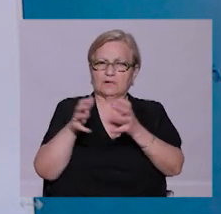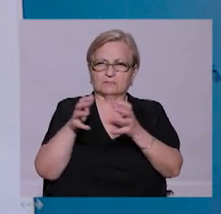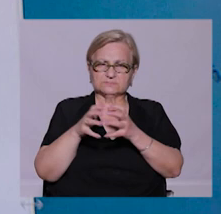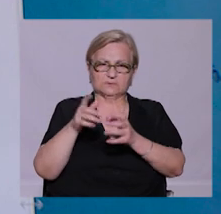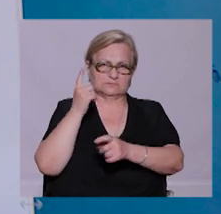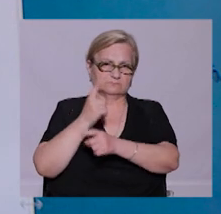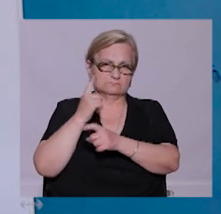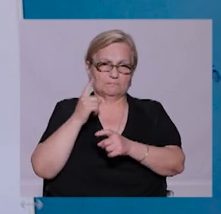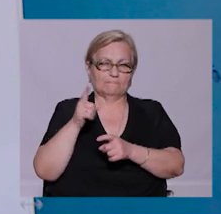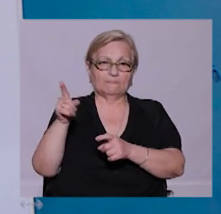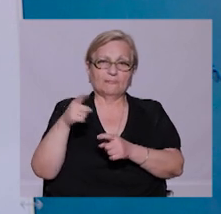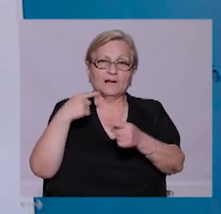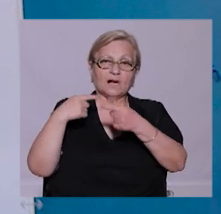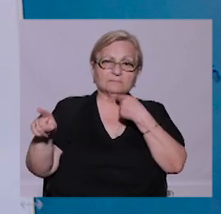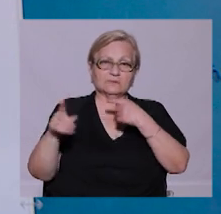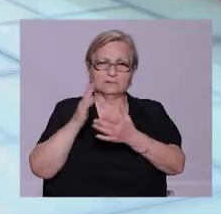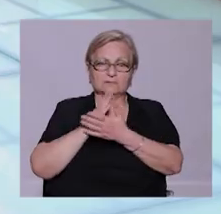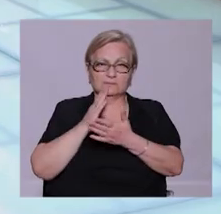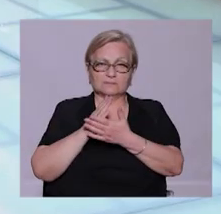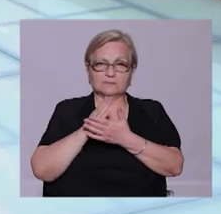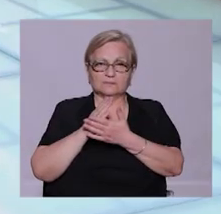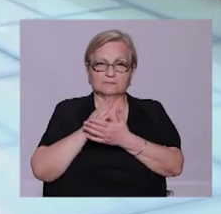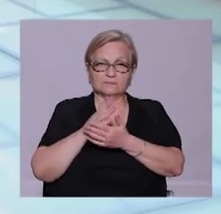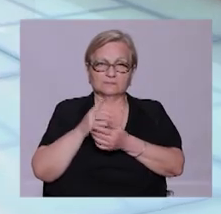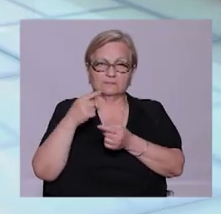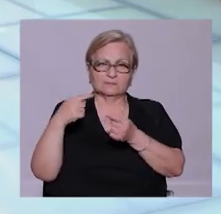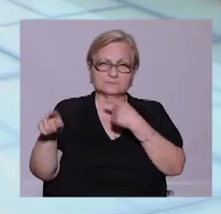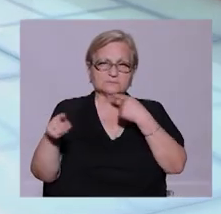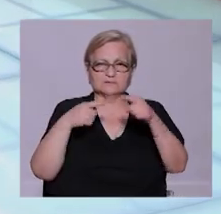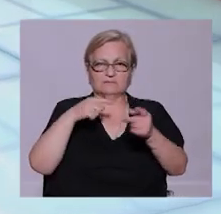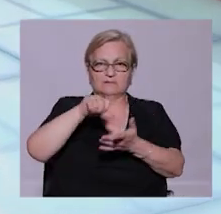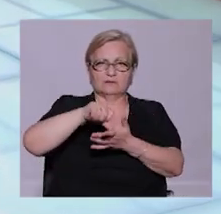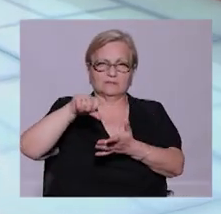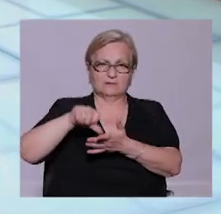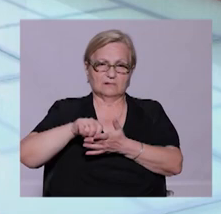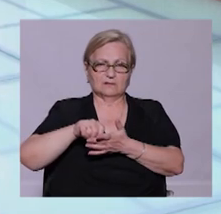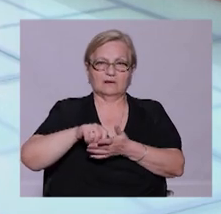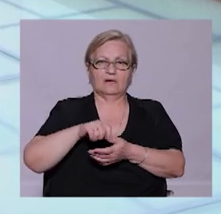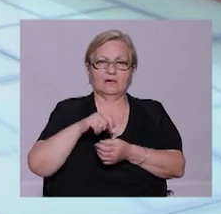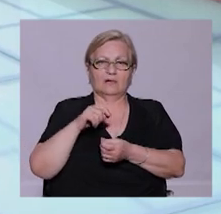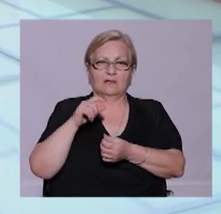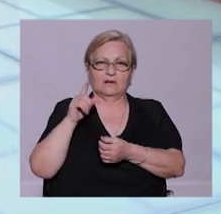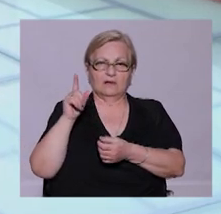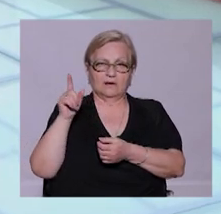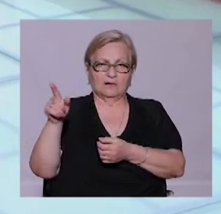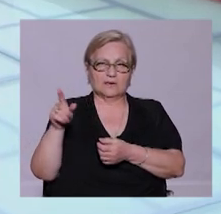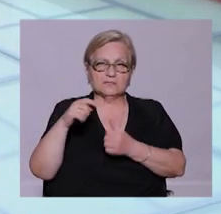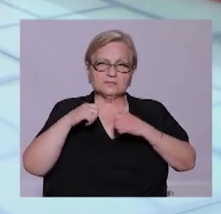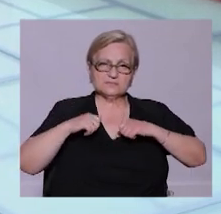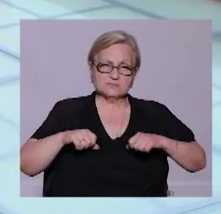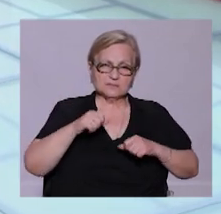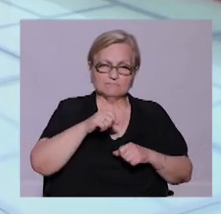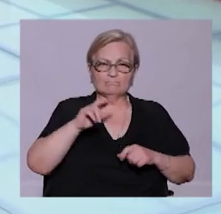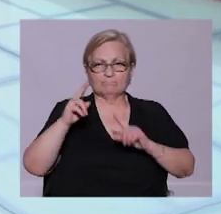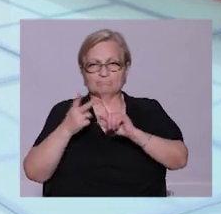სიხარბეს. Და რა თქმა უნდა, მათი განმასხვავებელი არის ისიც, რომ სხვადასხვა პერსონაჟები არიან გამოყვანილი. ერთგან ძუნწი და